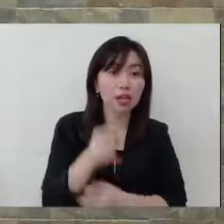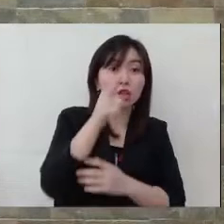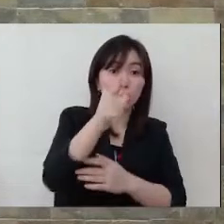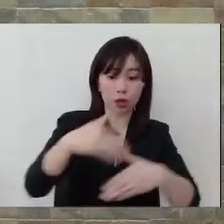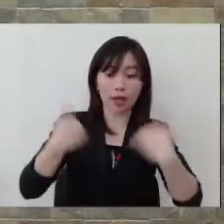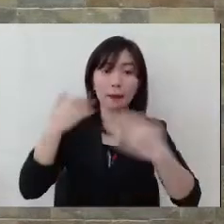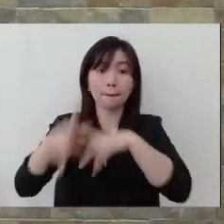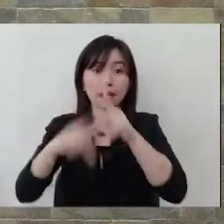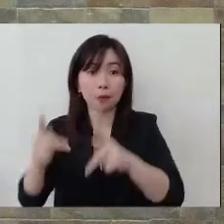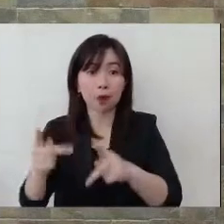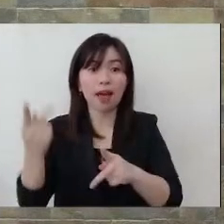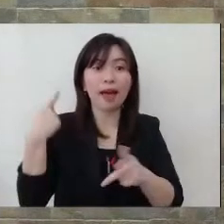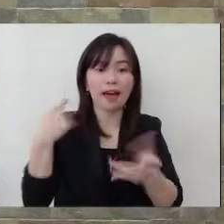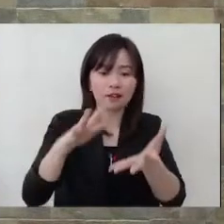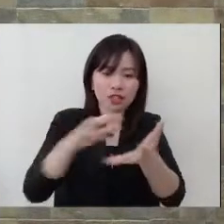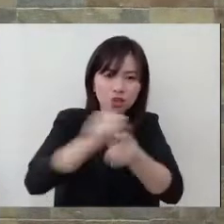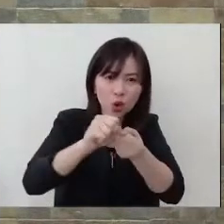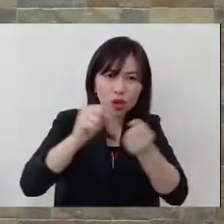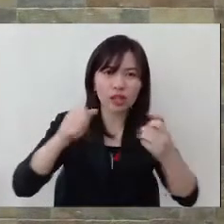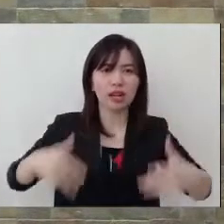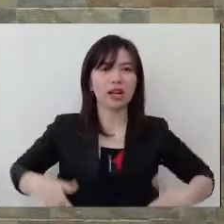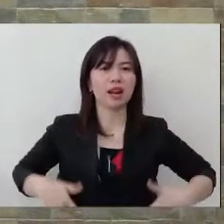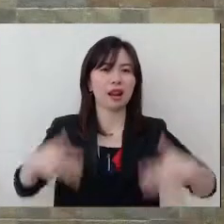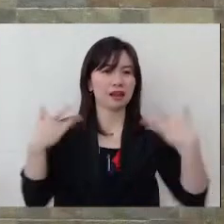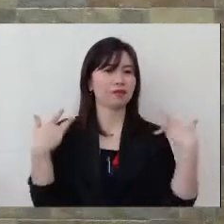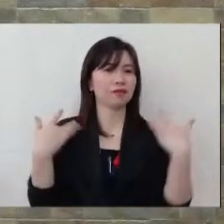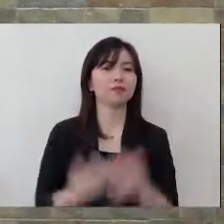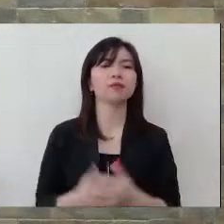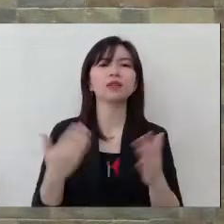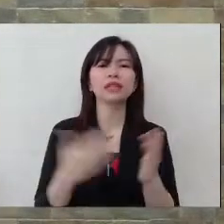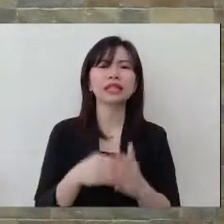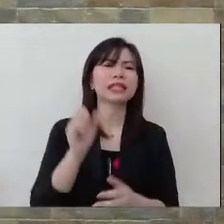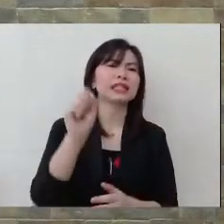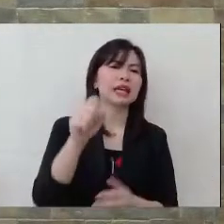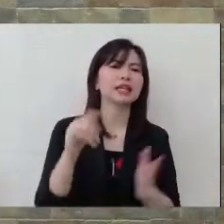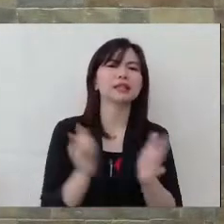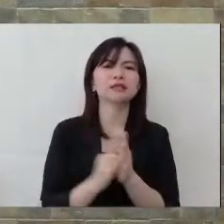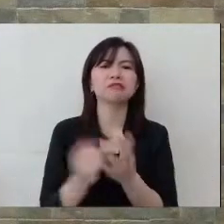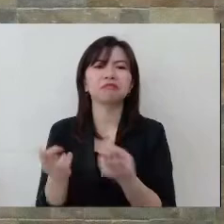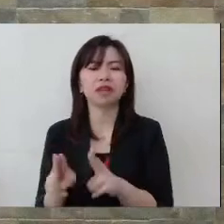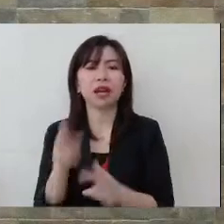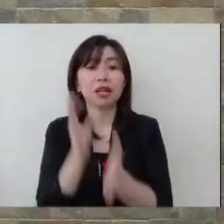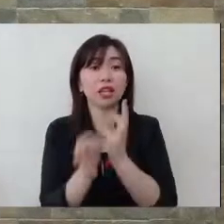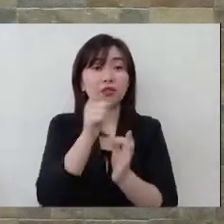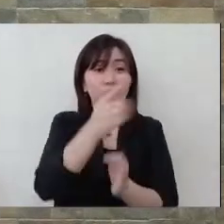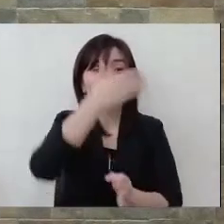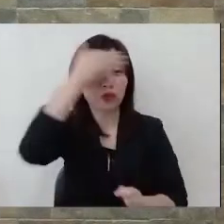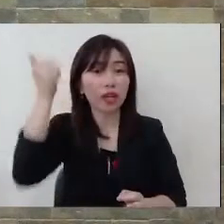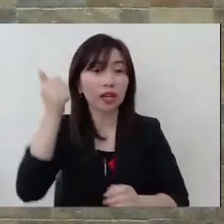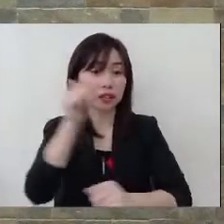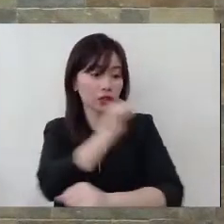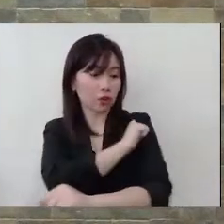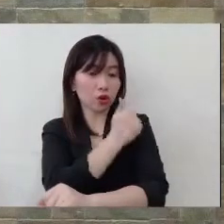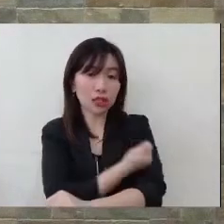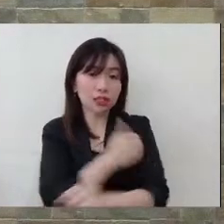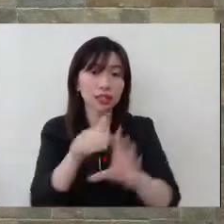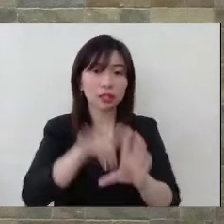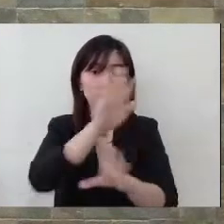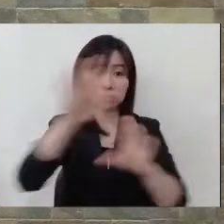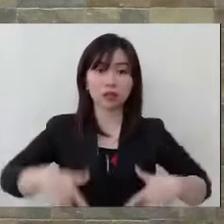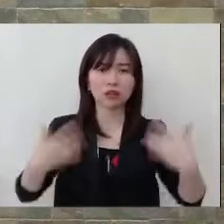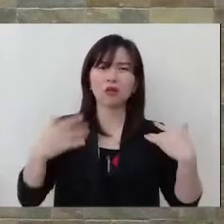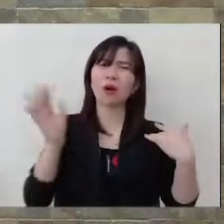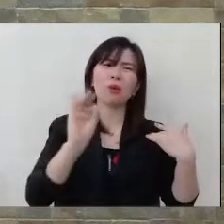ang buhay ng isang kabataan. It is very logic, brethren, kapag kinalimutan mo ang authority sa buhay mo, wala kang